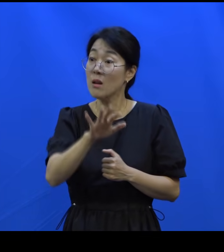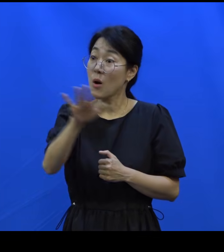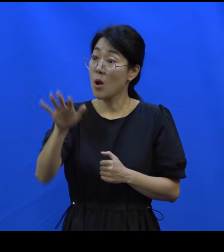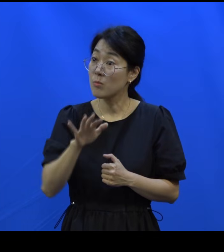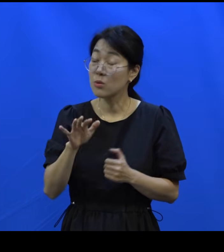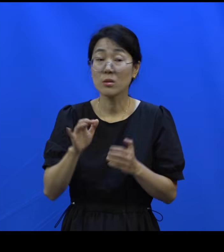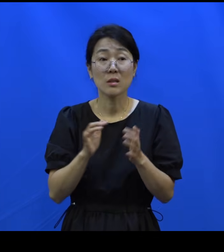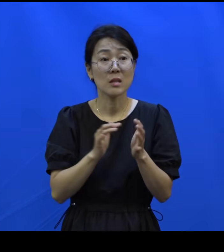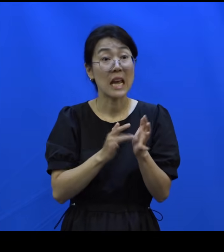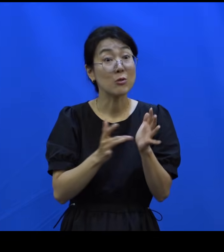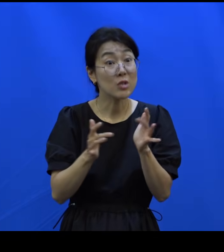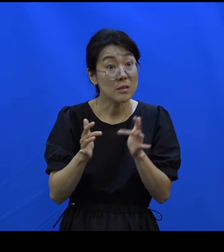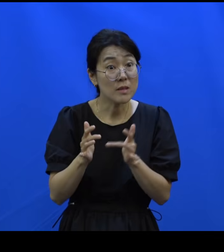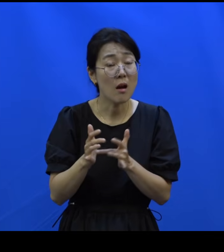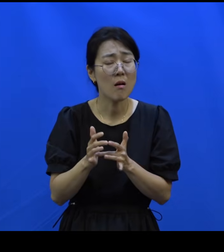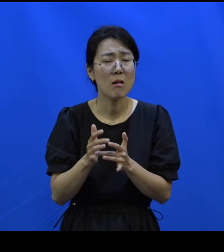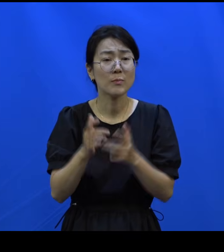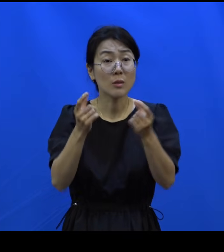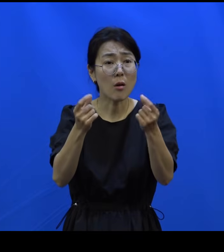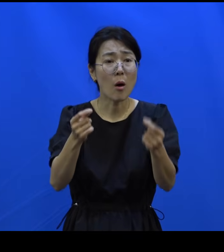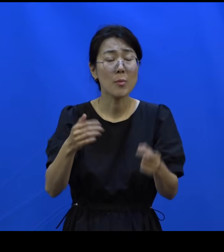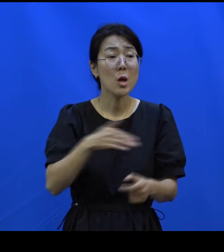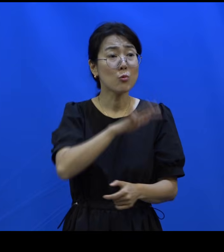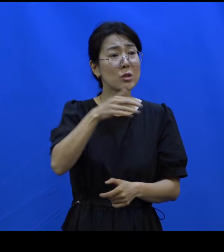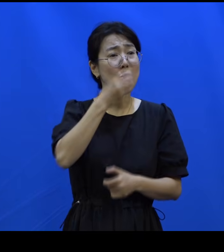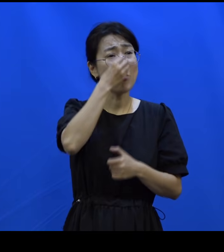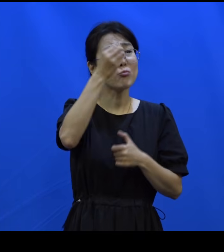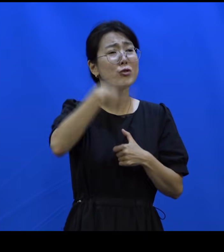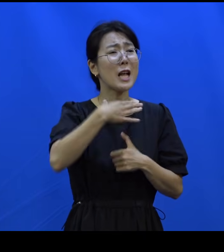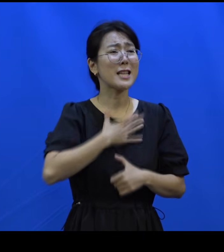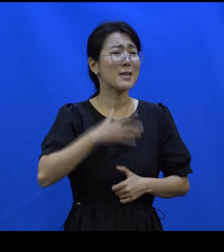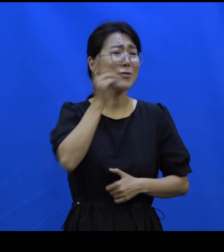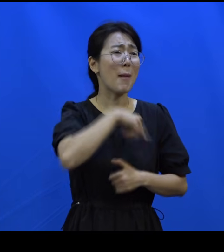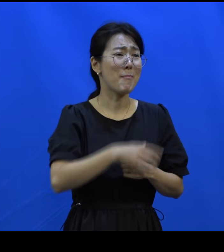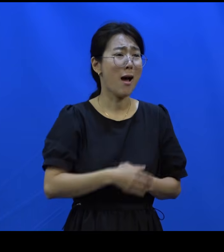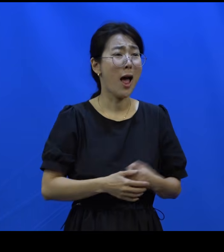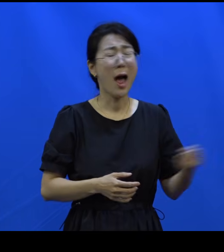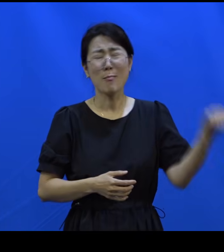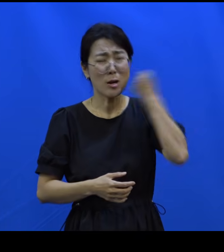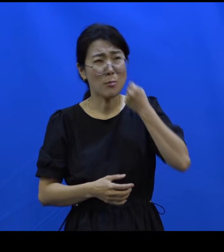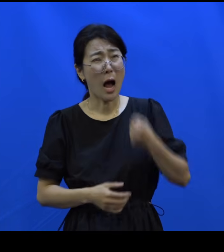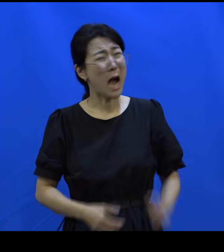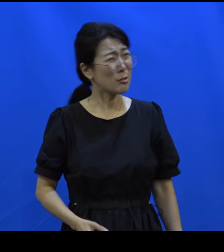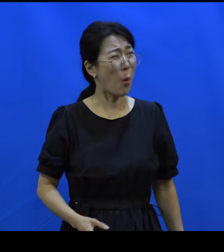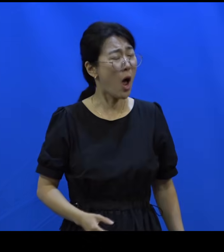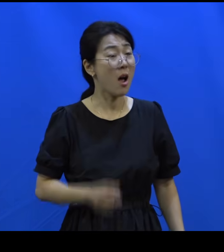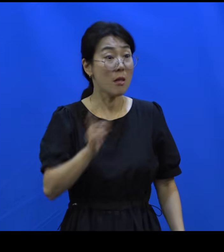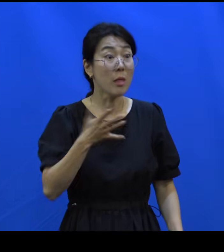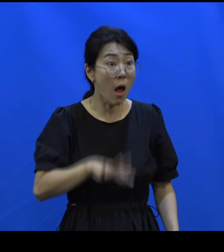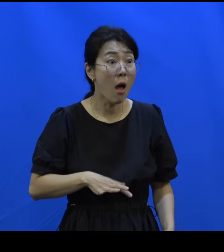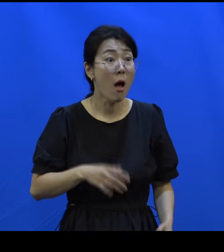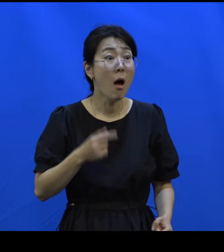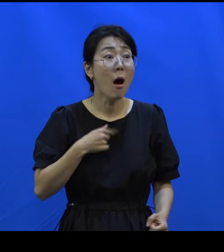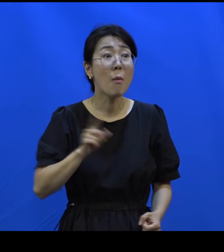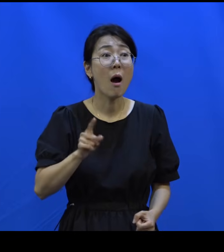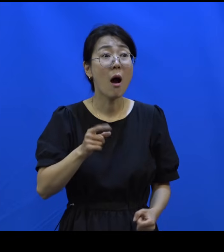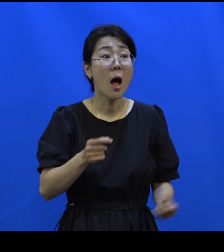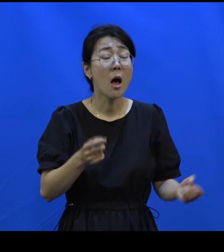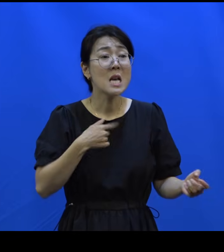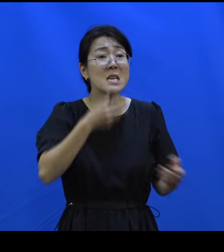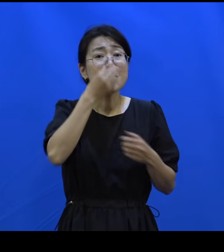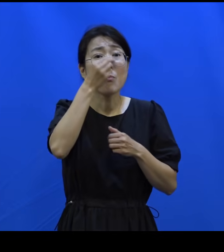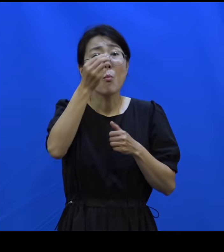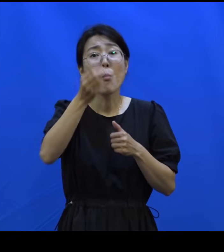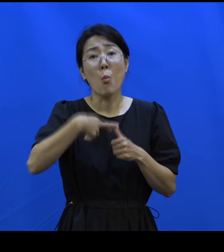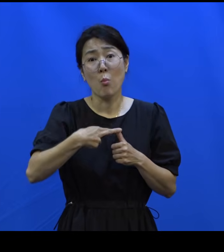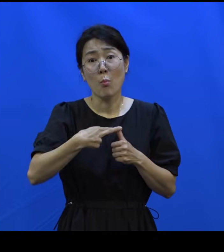같은 느낌을 받습니다. 무시를 당할 때 가장 화가 나잖아요, 여러분. 그러나 우리는 누군가에 의해 명예가 훼손될